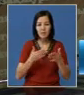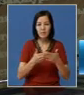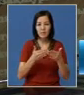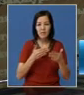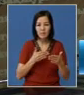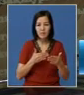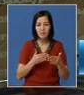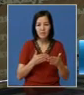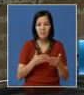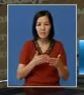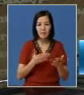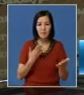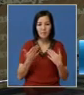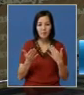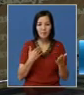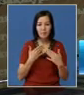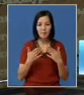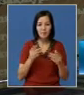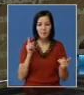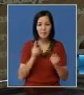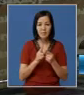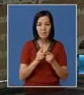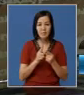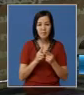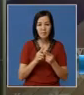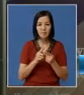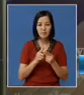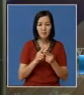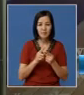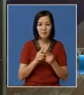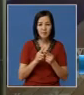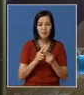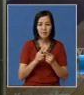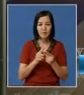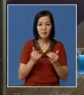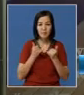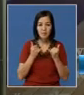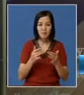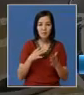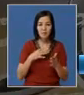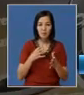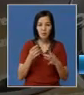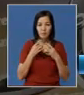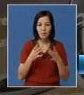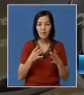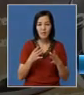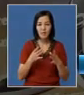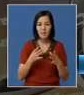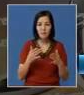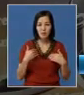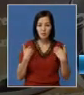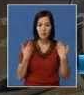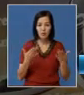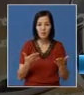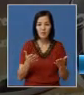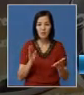қарсаңында бір-бірімен қауышу мүмкіндігін сыйлайық деп едік. Баршаларыңызды төл мерекелеріңізбен құттықтаймын.